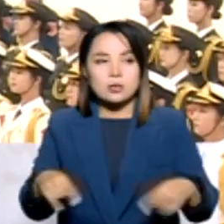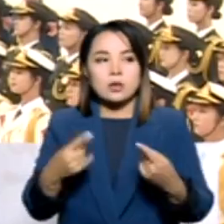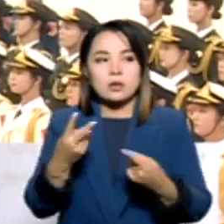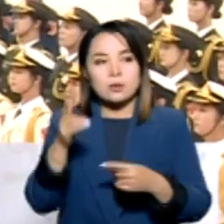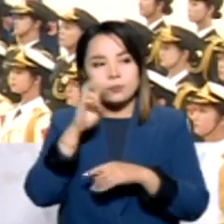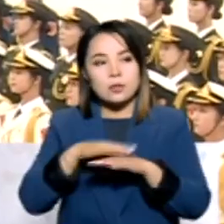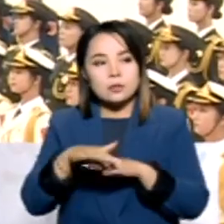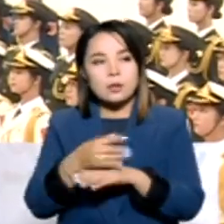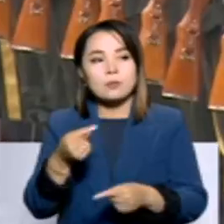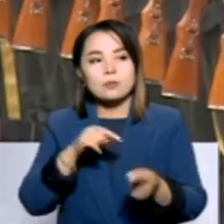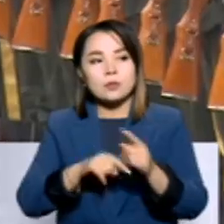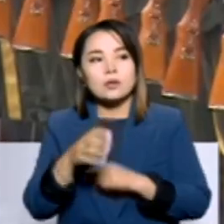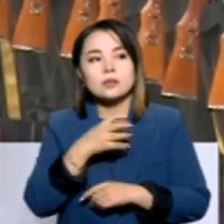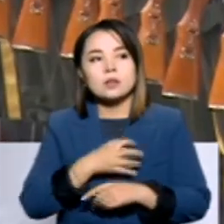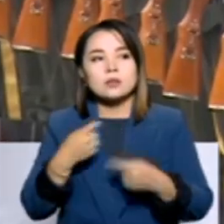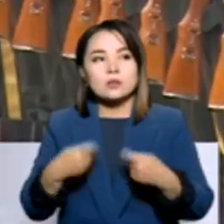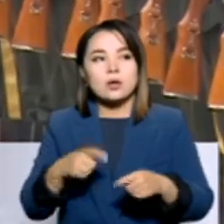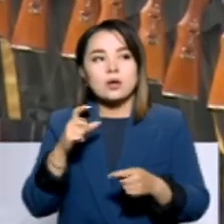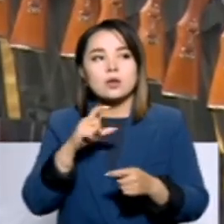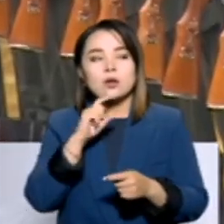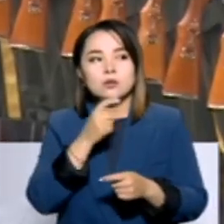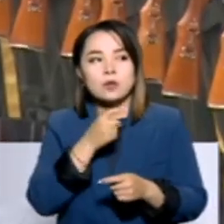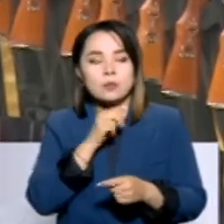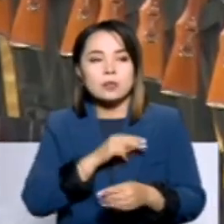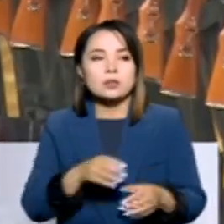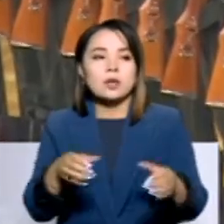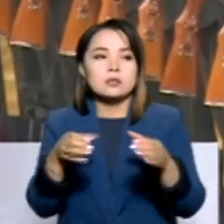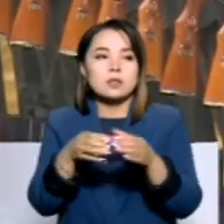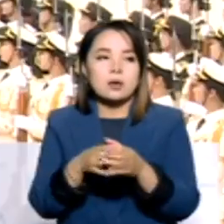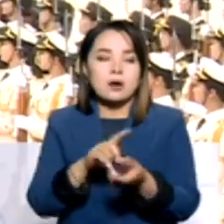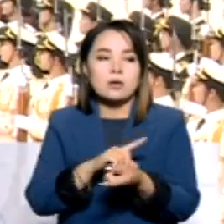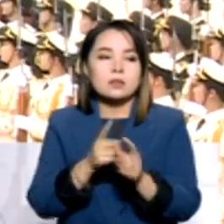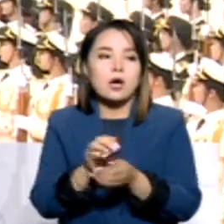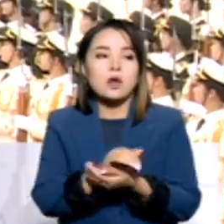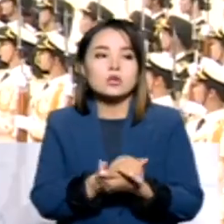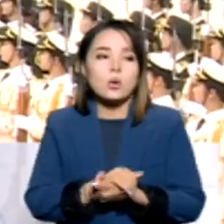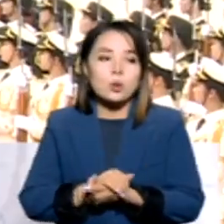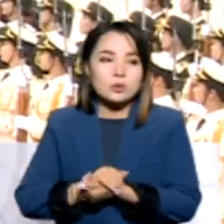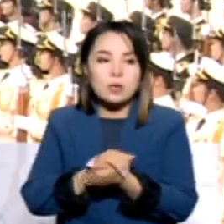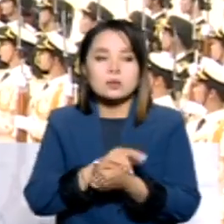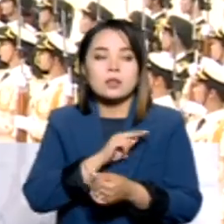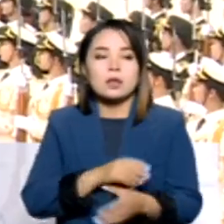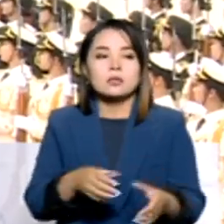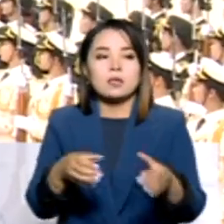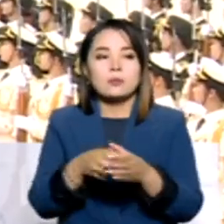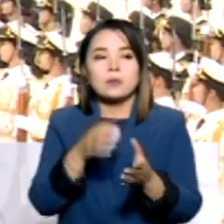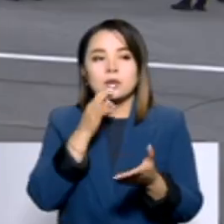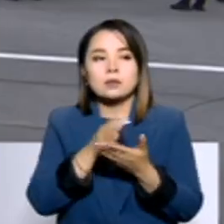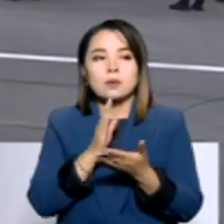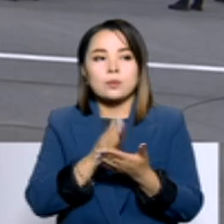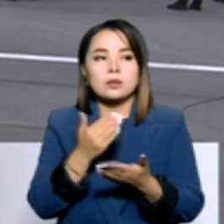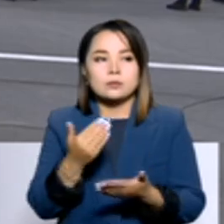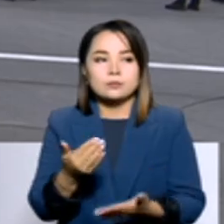ел бір-бірінің негізгі сауда-экономикалық серіктестеріне айналып, достық негіздегі әріптестік орнатқан.